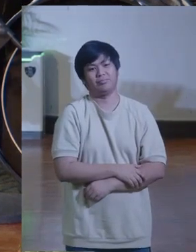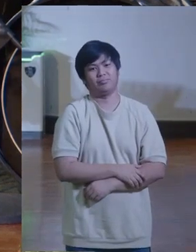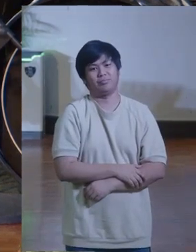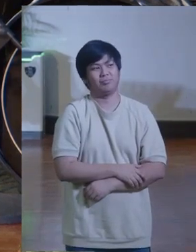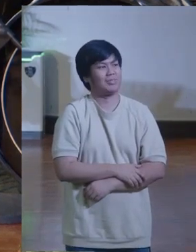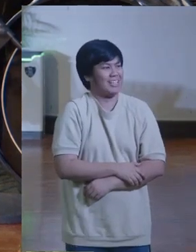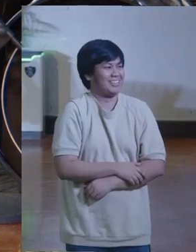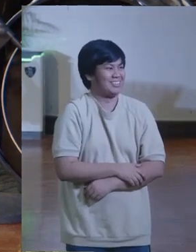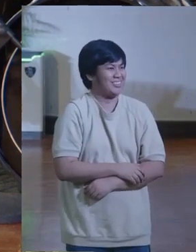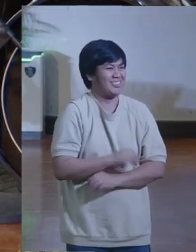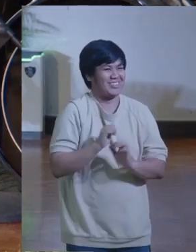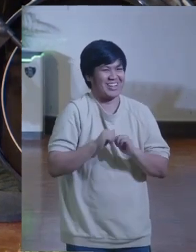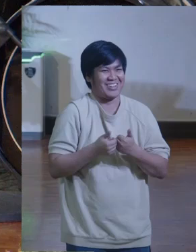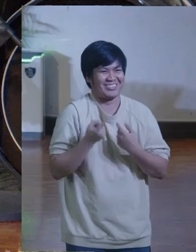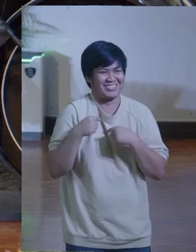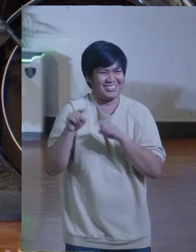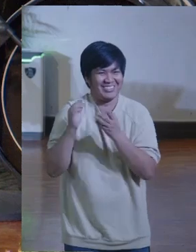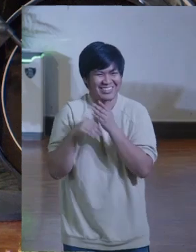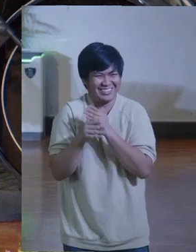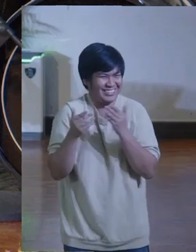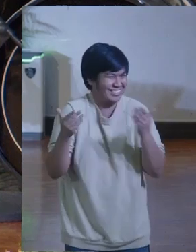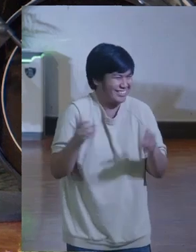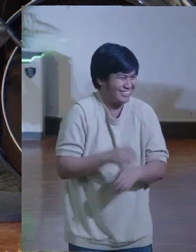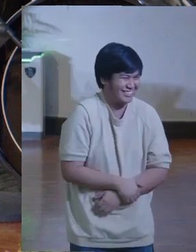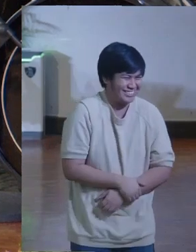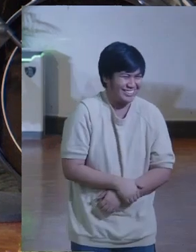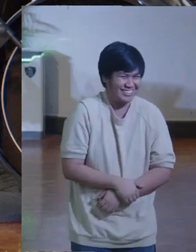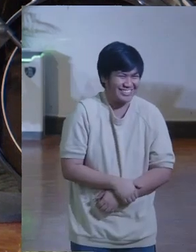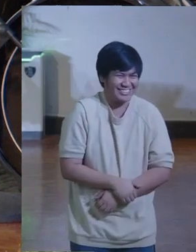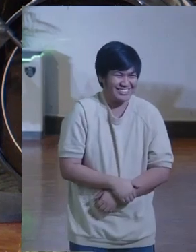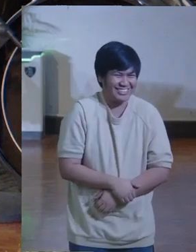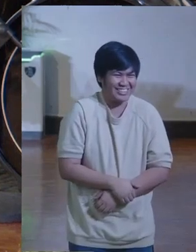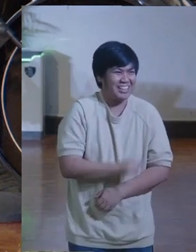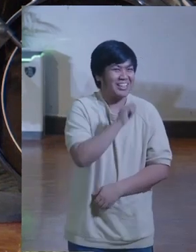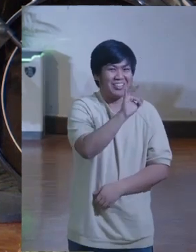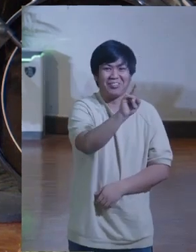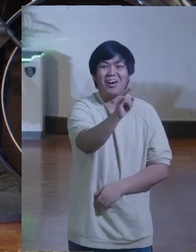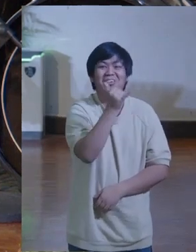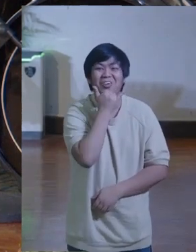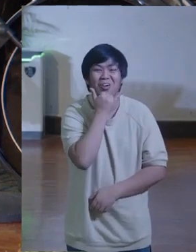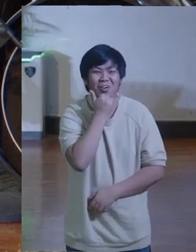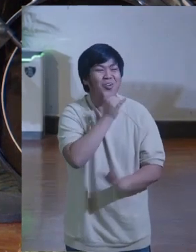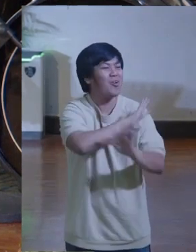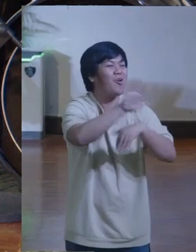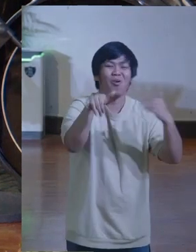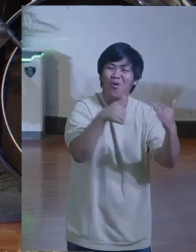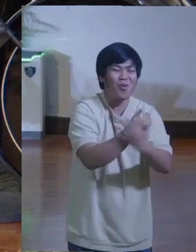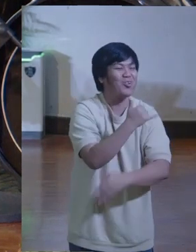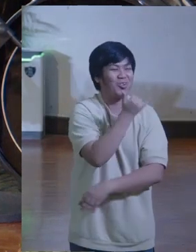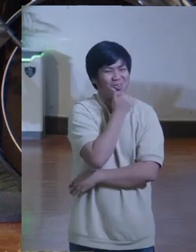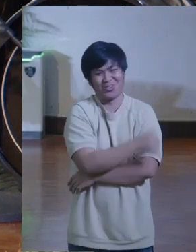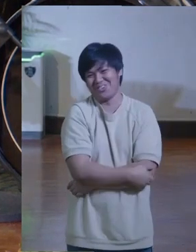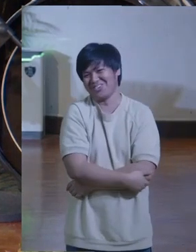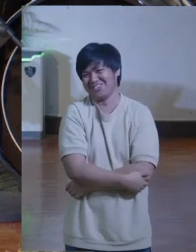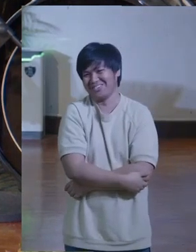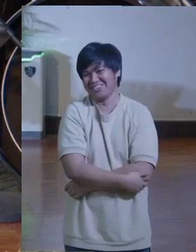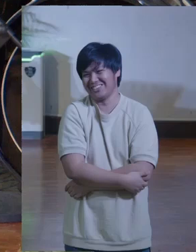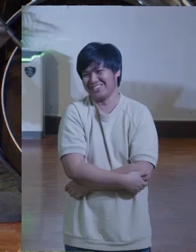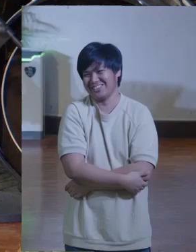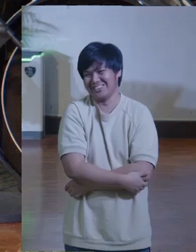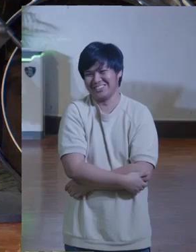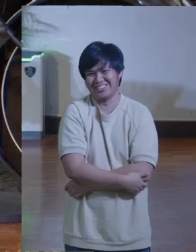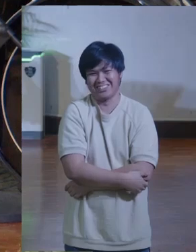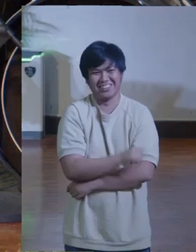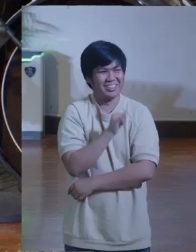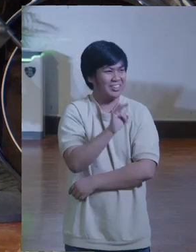So hindi lang to right minus wrong. Ito ay wrong minus